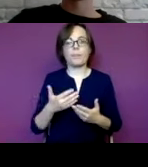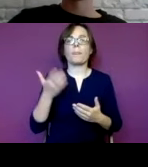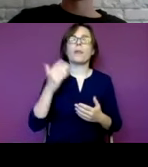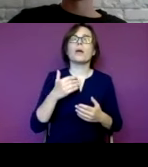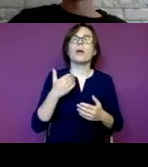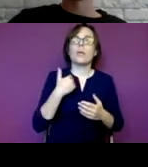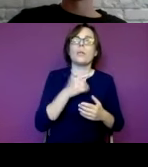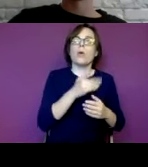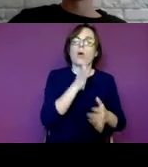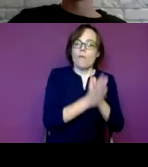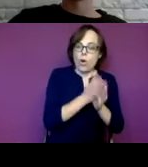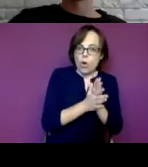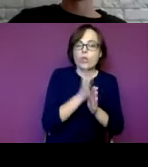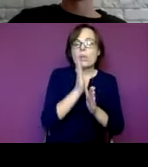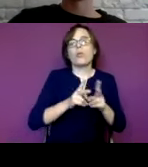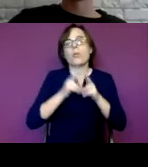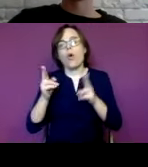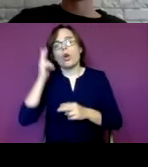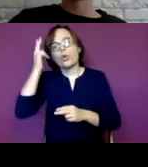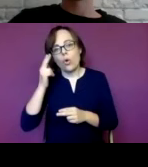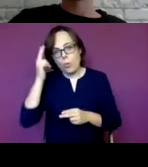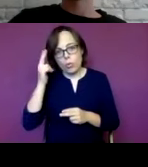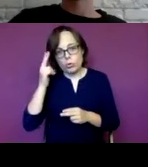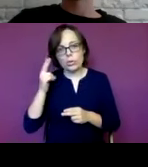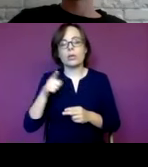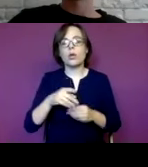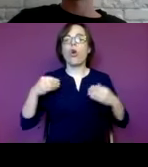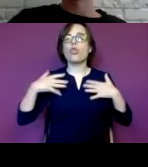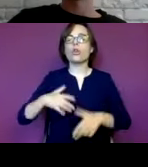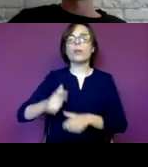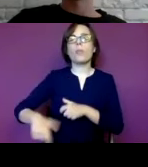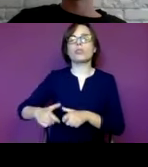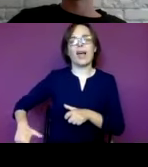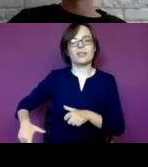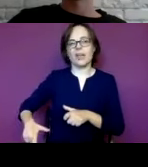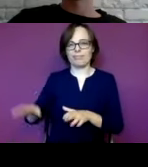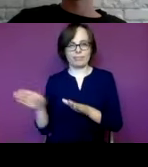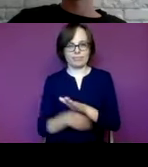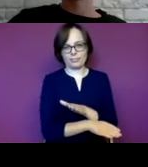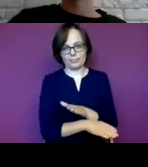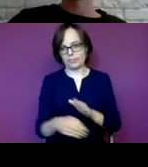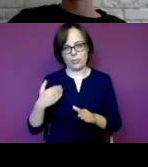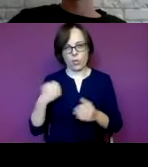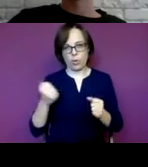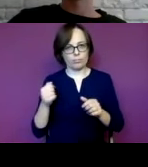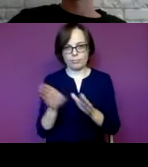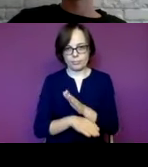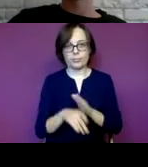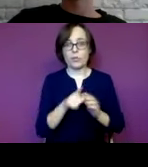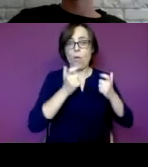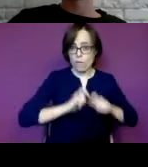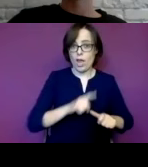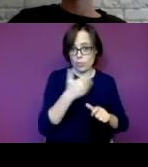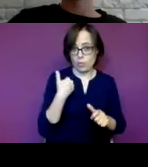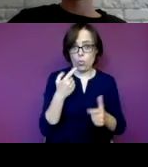później w okresie komunistycznym właściwie ta tożsamość szlachecka została, no, właściwie z tej wsi wyrugowana. I